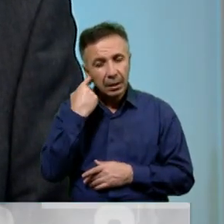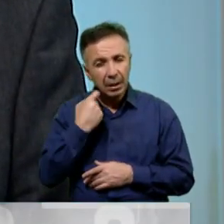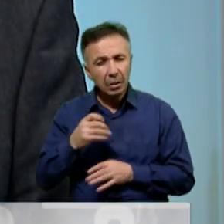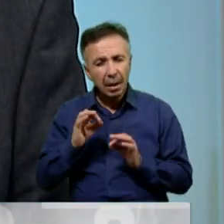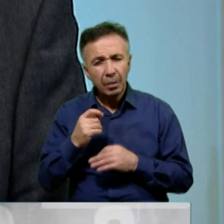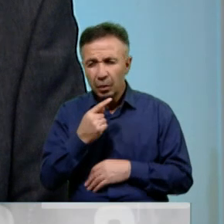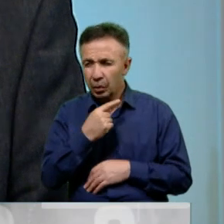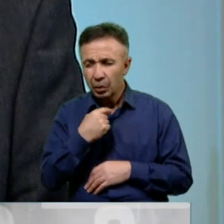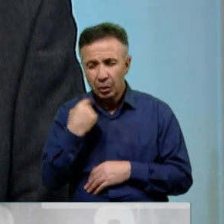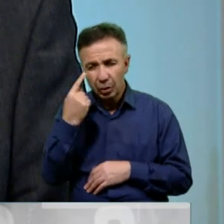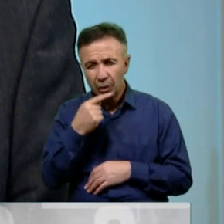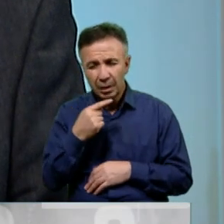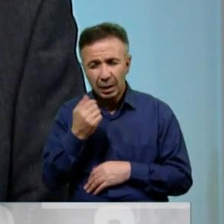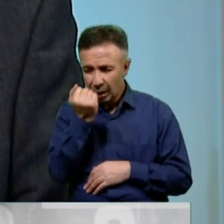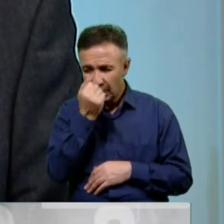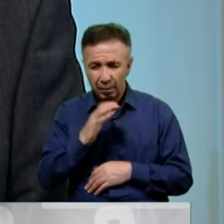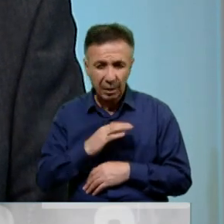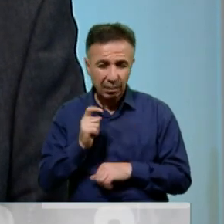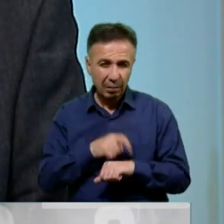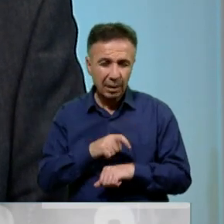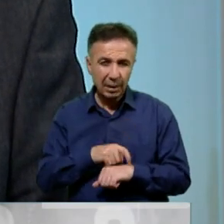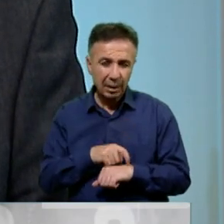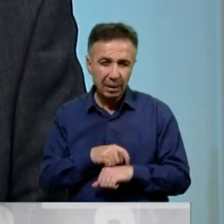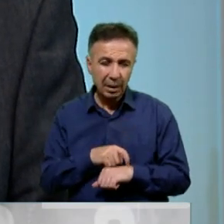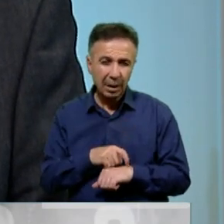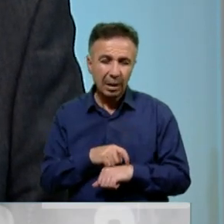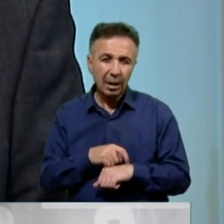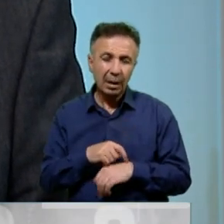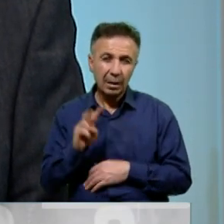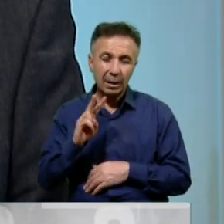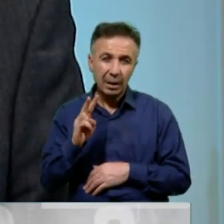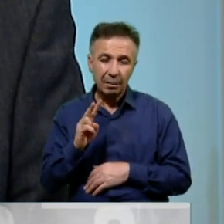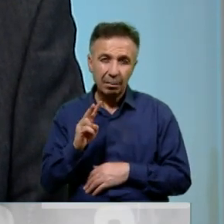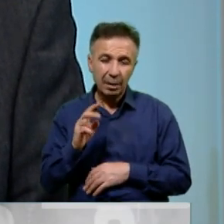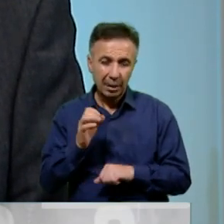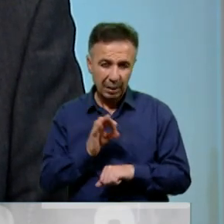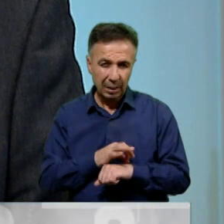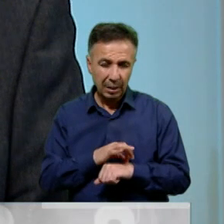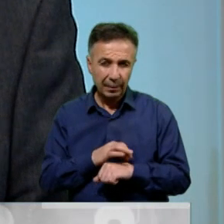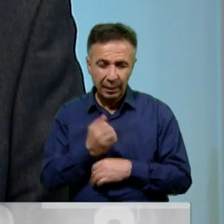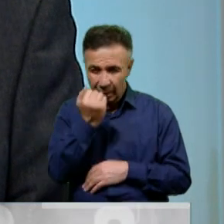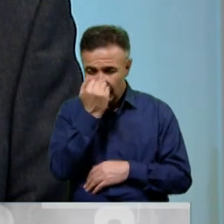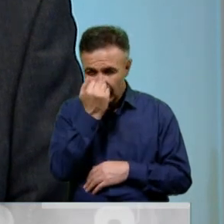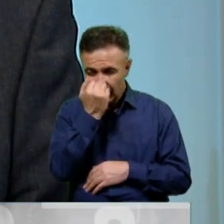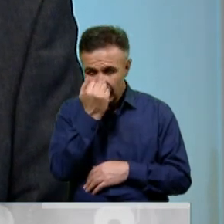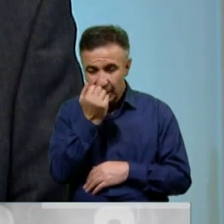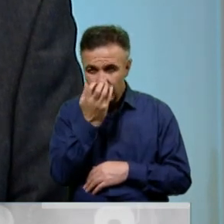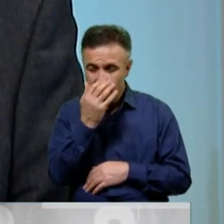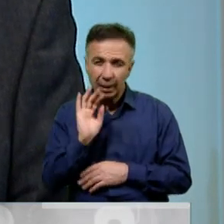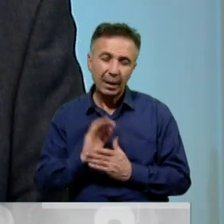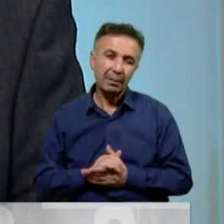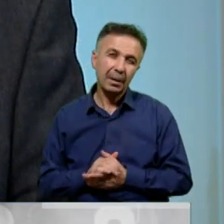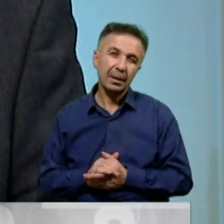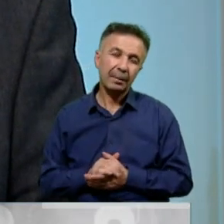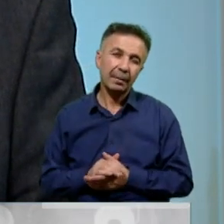var. Vakitte geçecek, kaldı 20 dakika. Onun durmasını, kanın durmasını bekleyemez. O